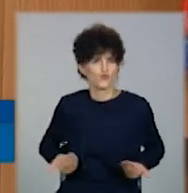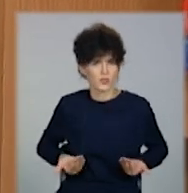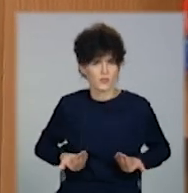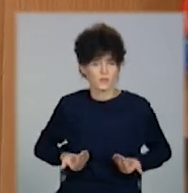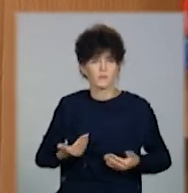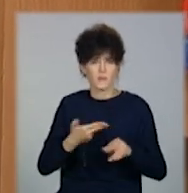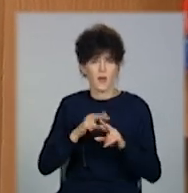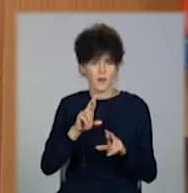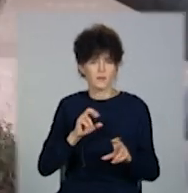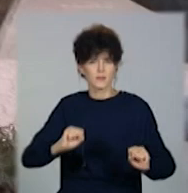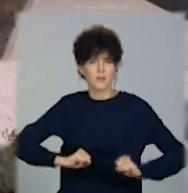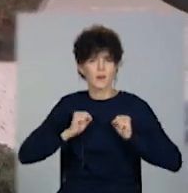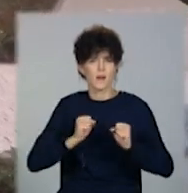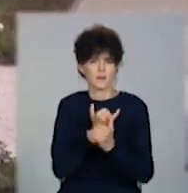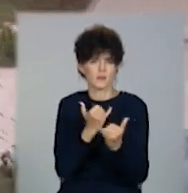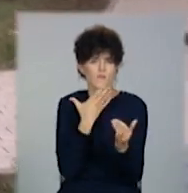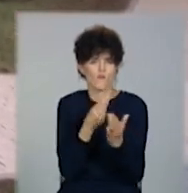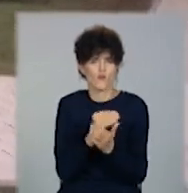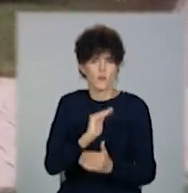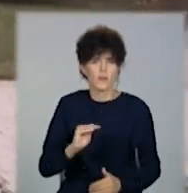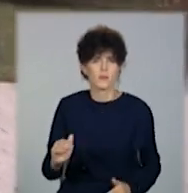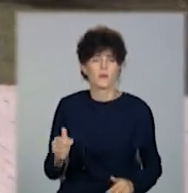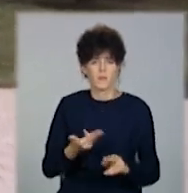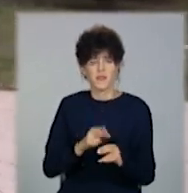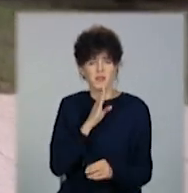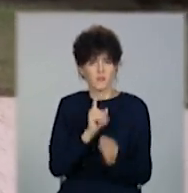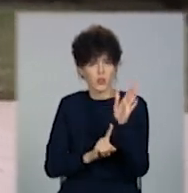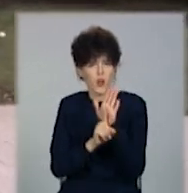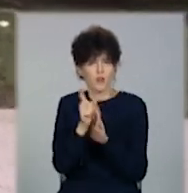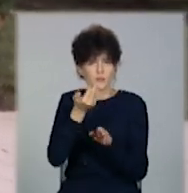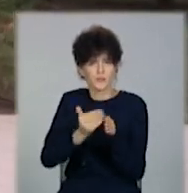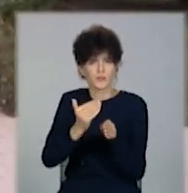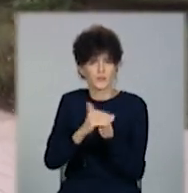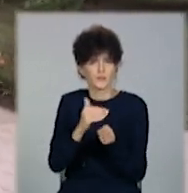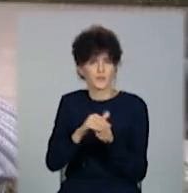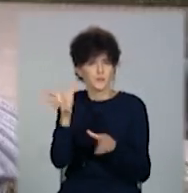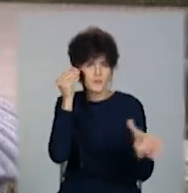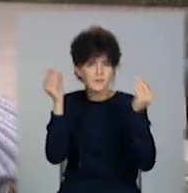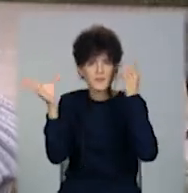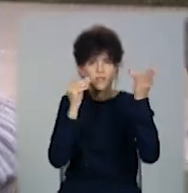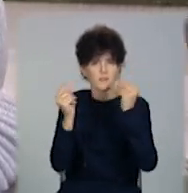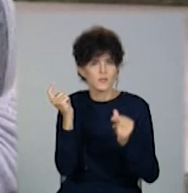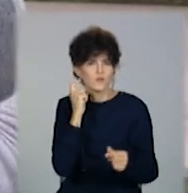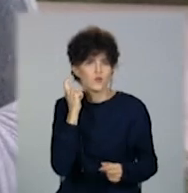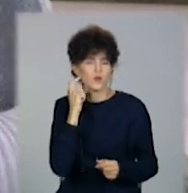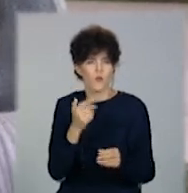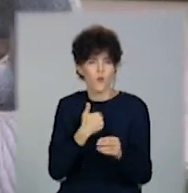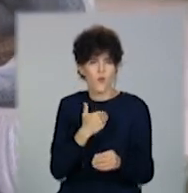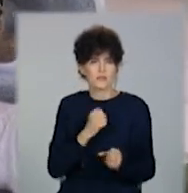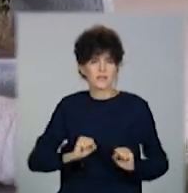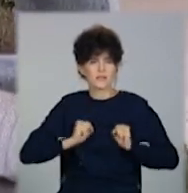І раді них стоїть жити. Уже за лічені хвилини Віка звикає до пристроїв і навіть намагається сама щось сказати